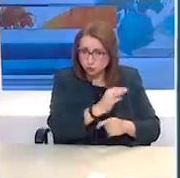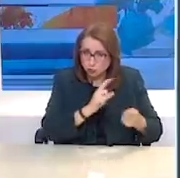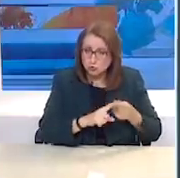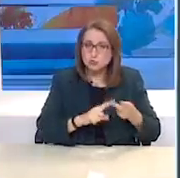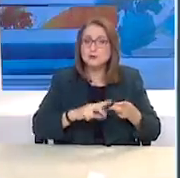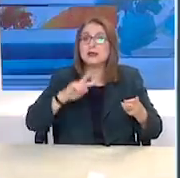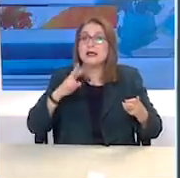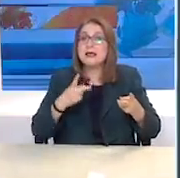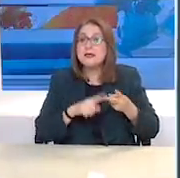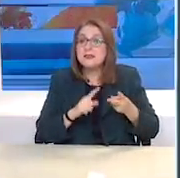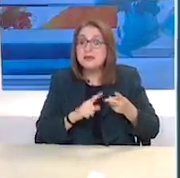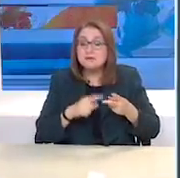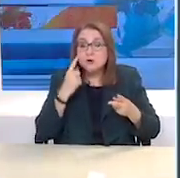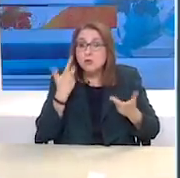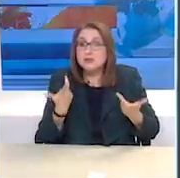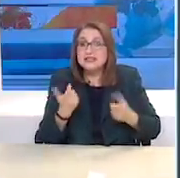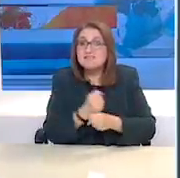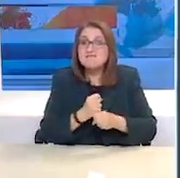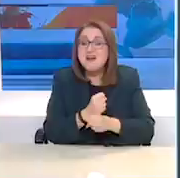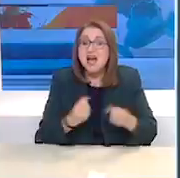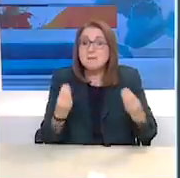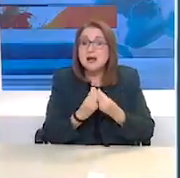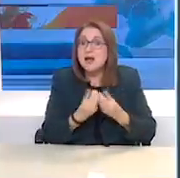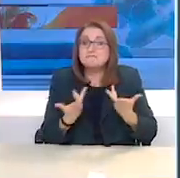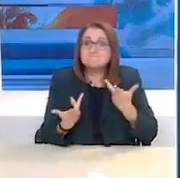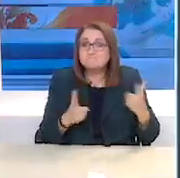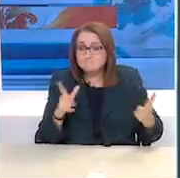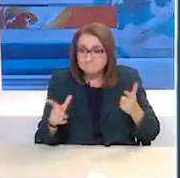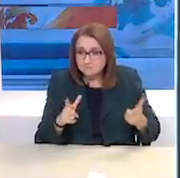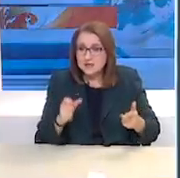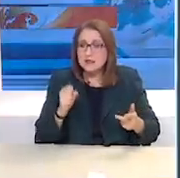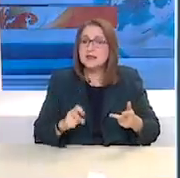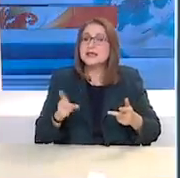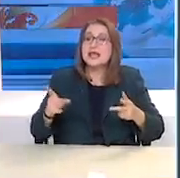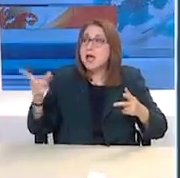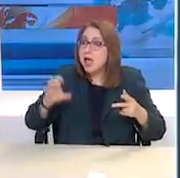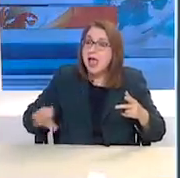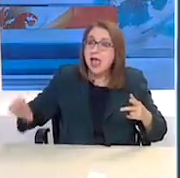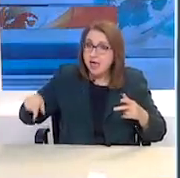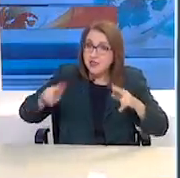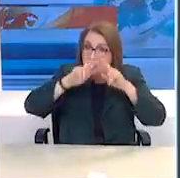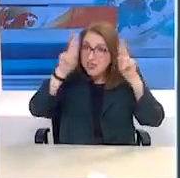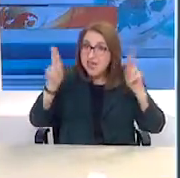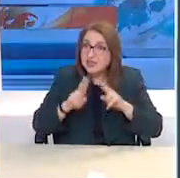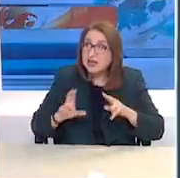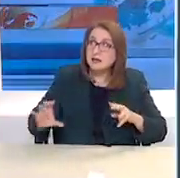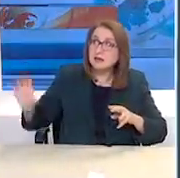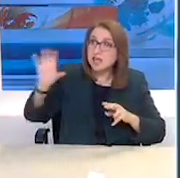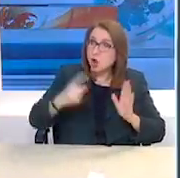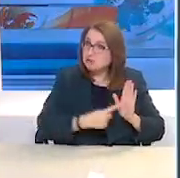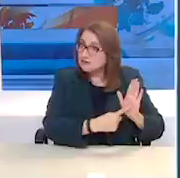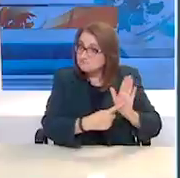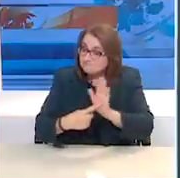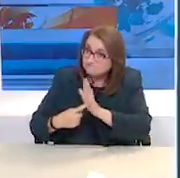τη λίμωξη από τον ιό SARS-CoV-2 και διεθνής προβολή της ελληνικής ερευνητικής κοινότητας, ο προσδιορισμός γενετικών